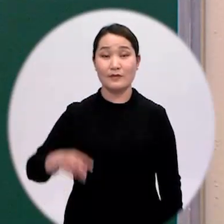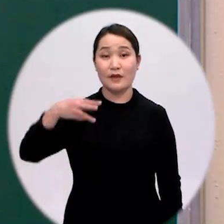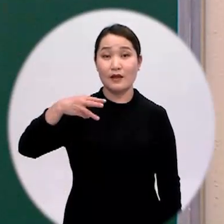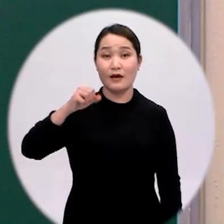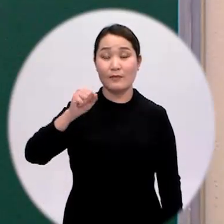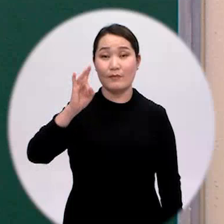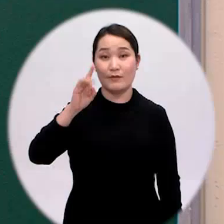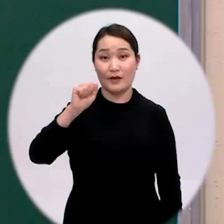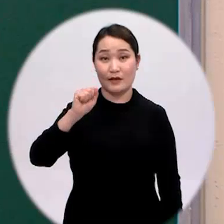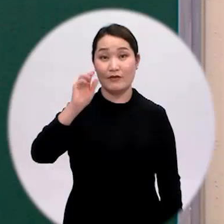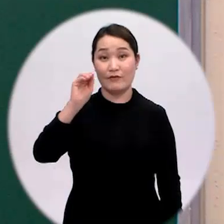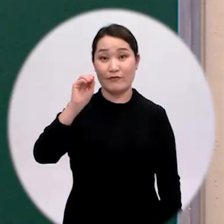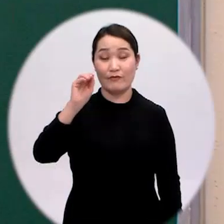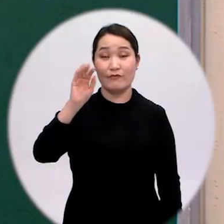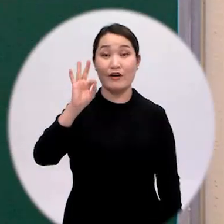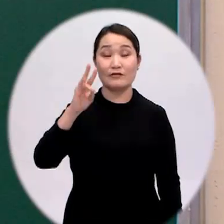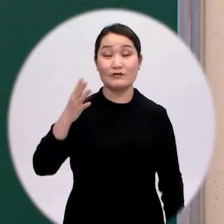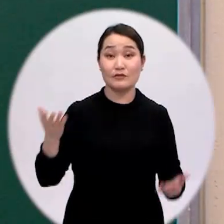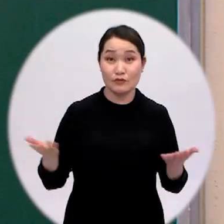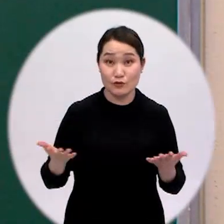Харин марафон гэж та нар сонссноо?